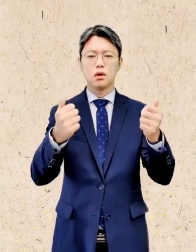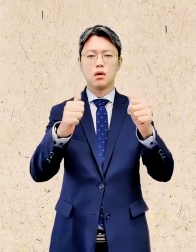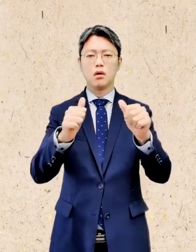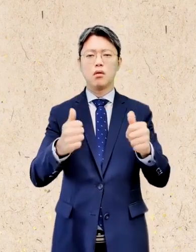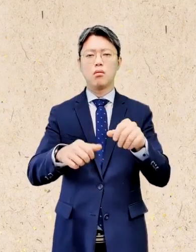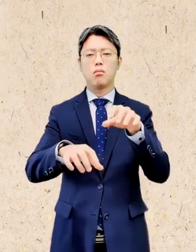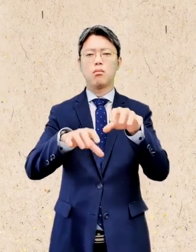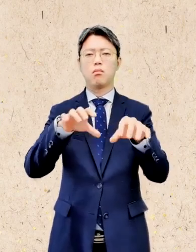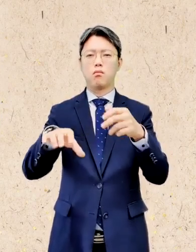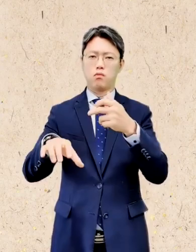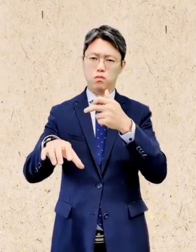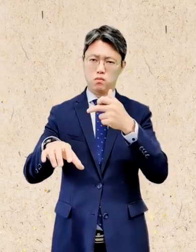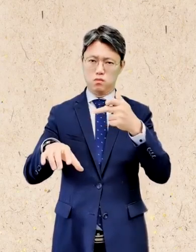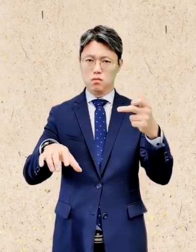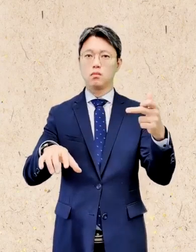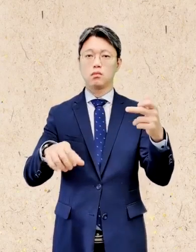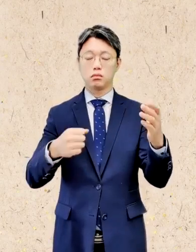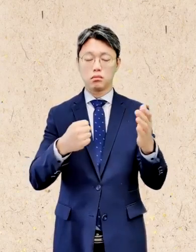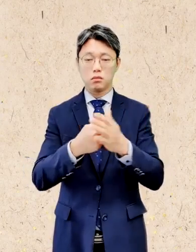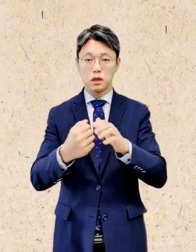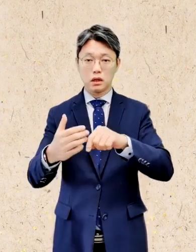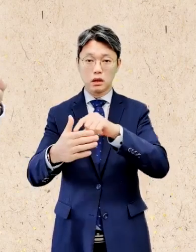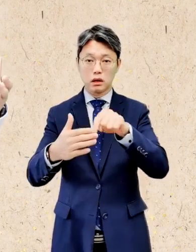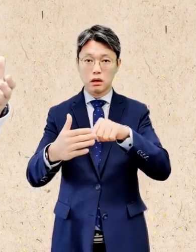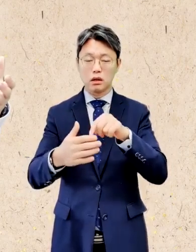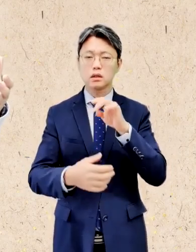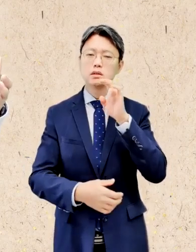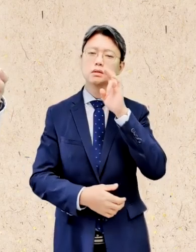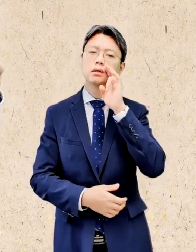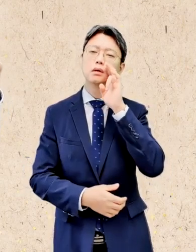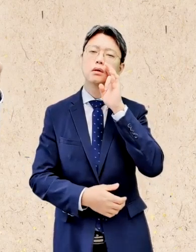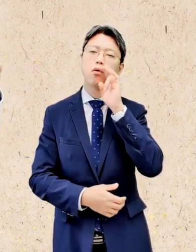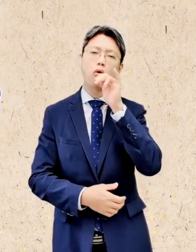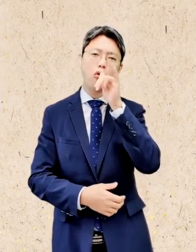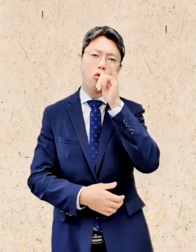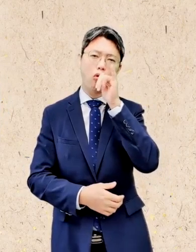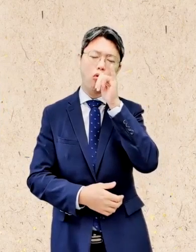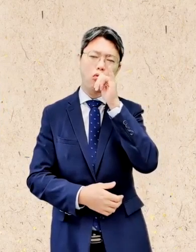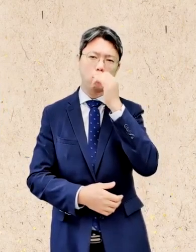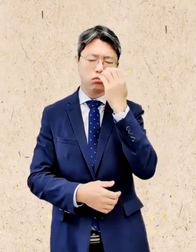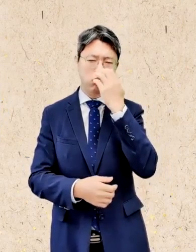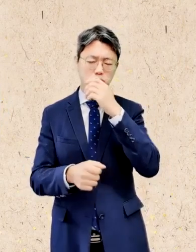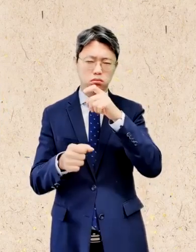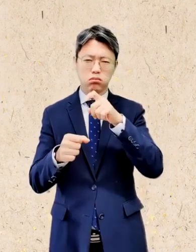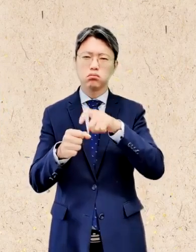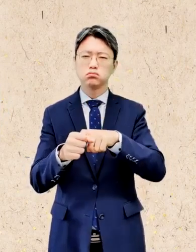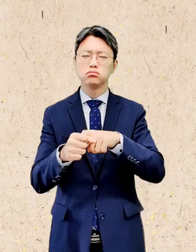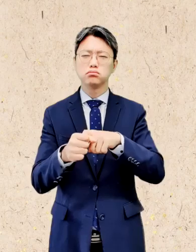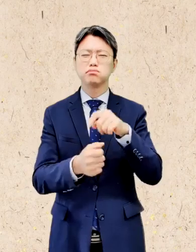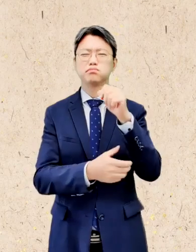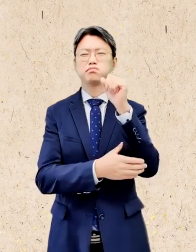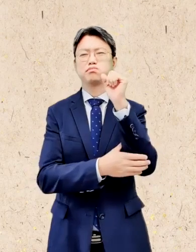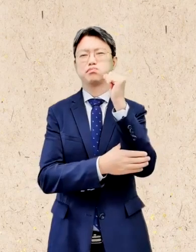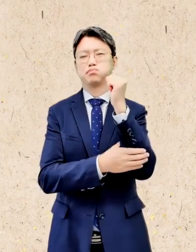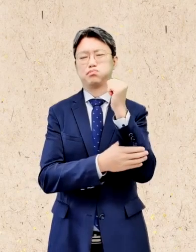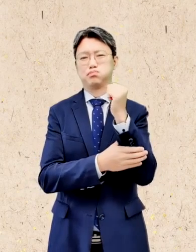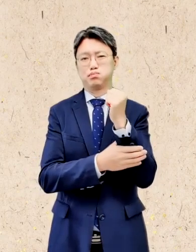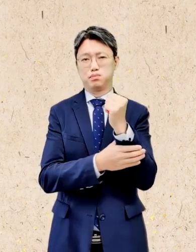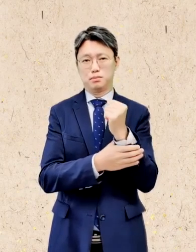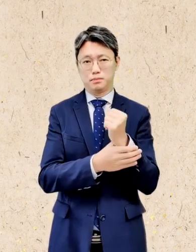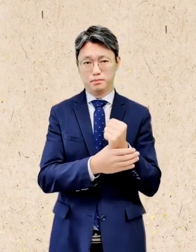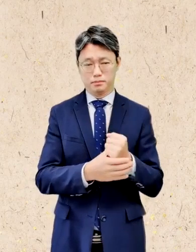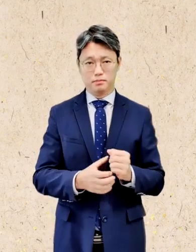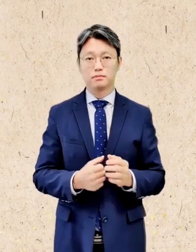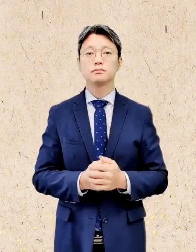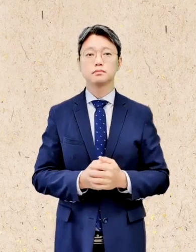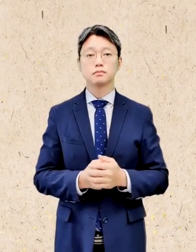대표했습니다. 우상 숭배는 신전의 창기 등으로 인한 성적인 문란함으로 이어졌고 당시 고린도